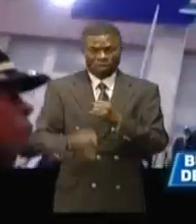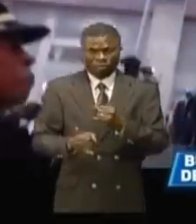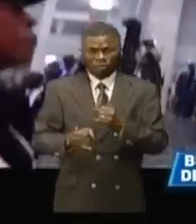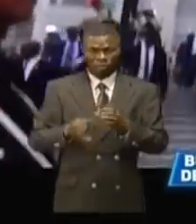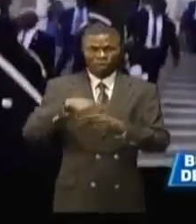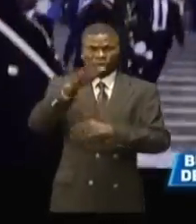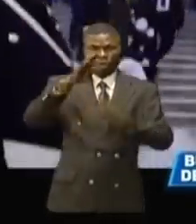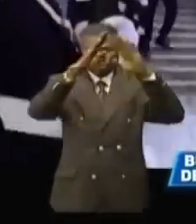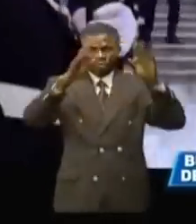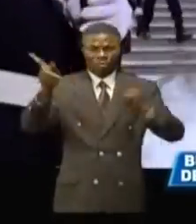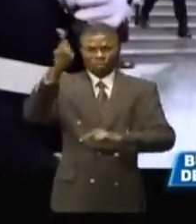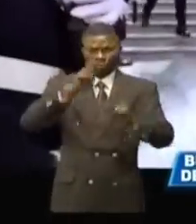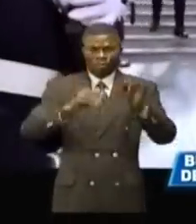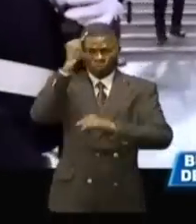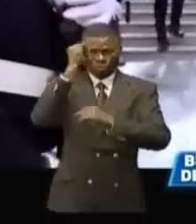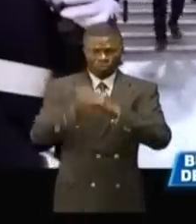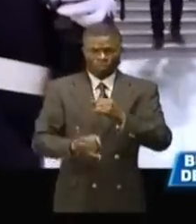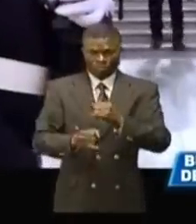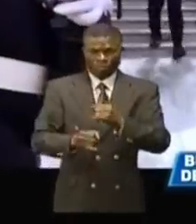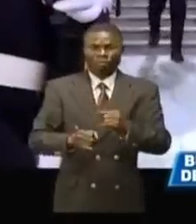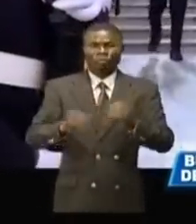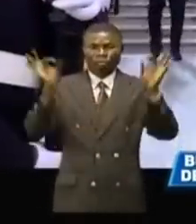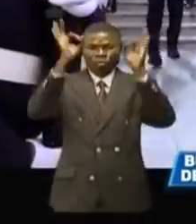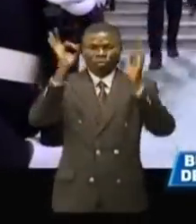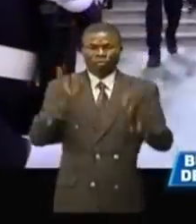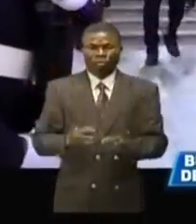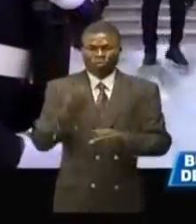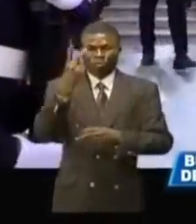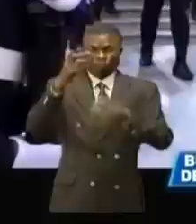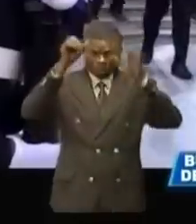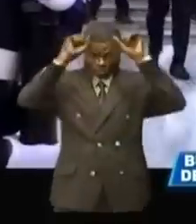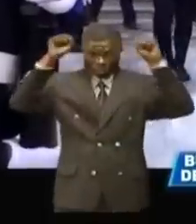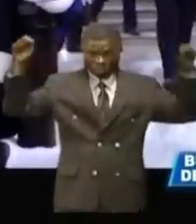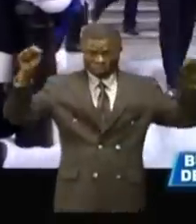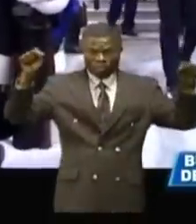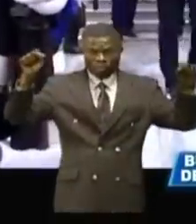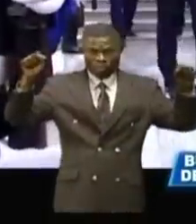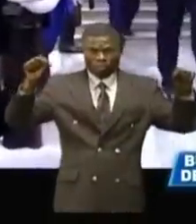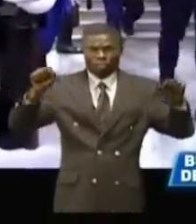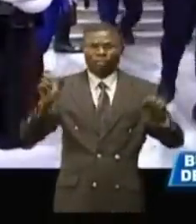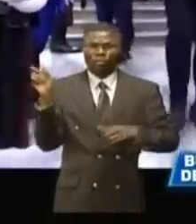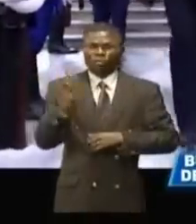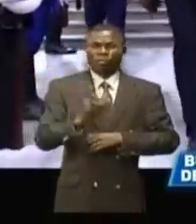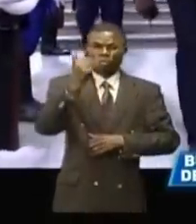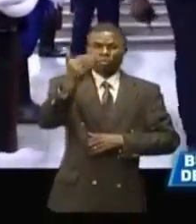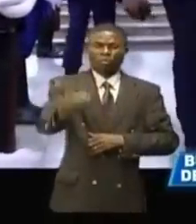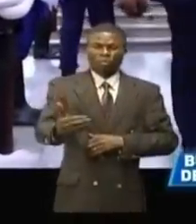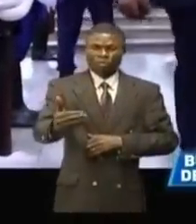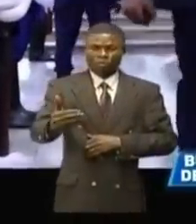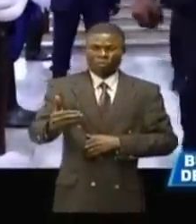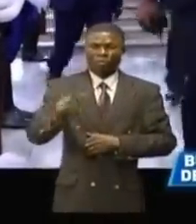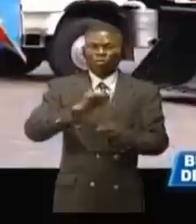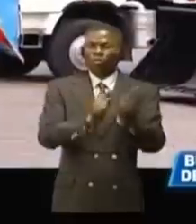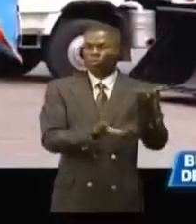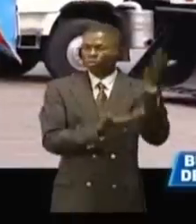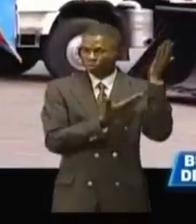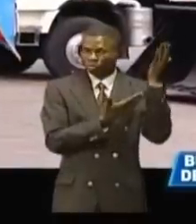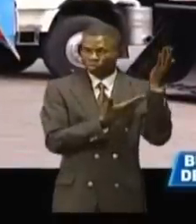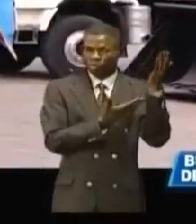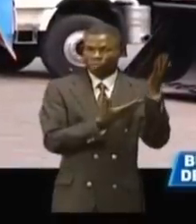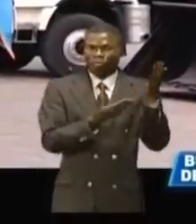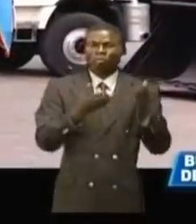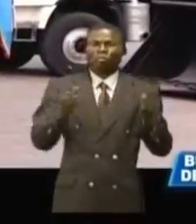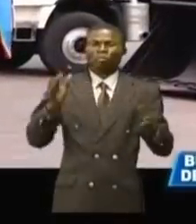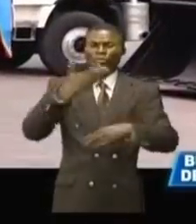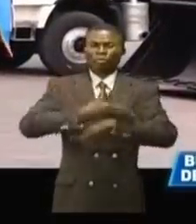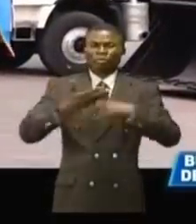peuple, après la clôture du forum économique, les deux chefs d'État se sont fait présenter des engins flambant neufs pour la